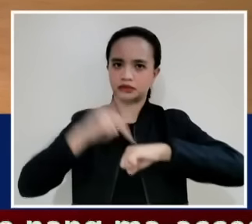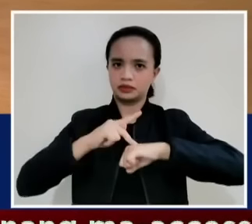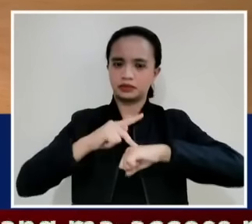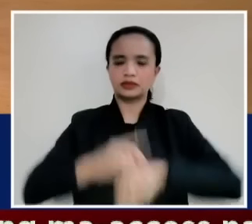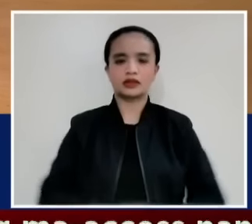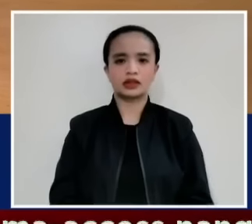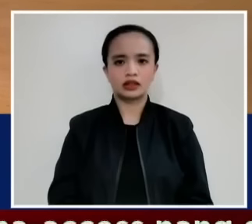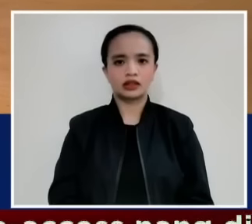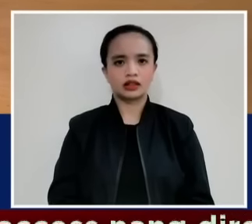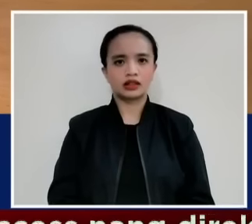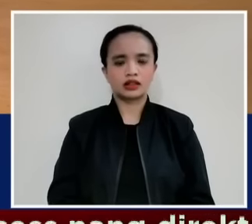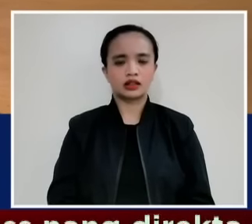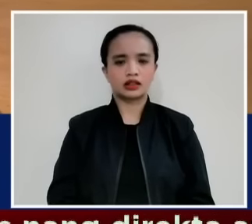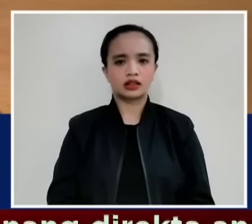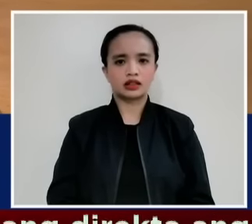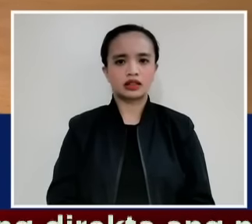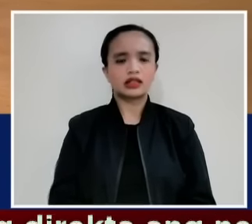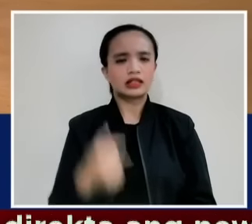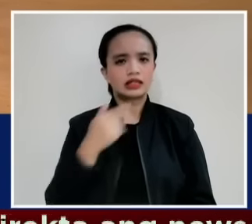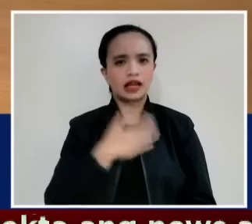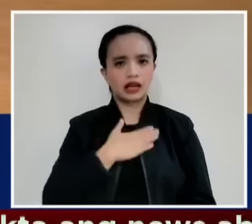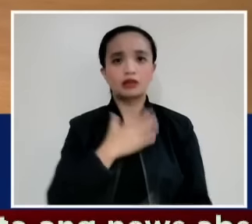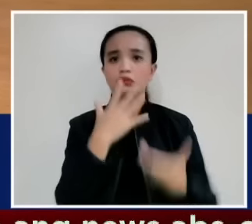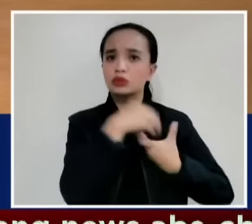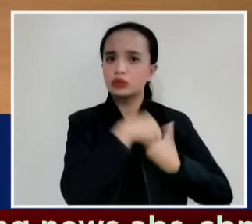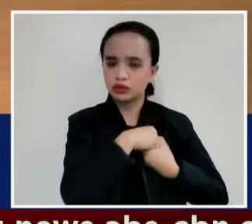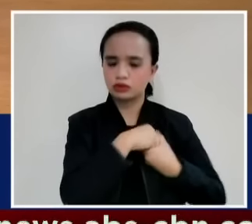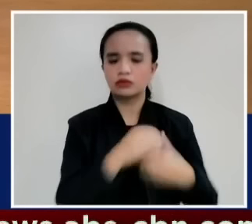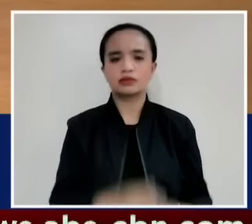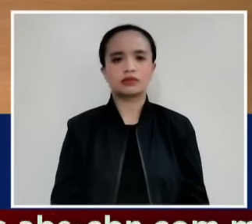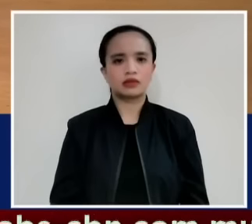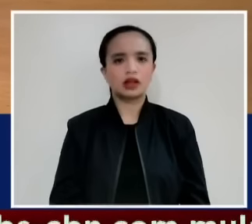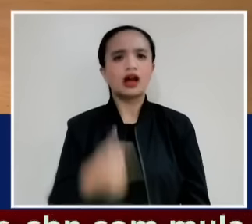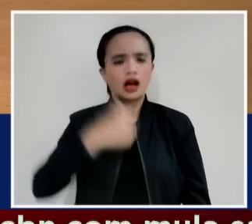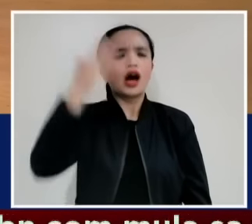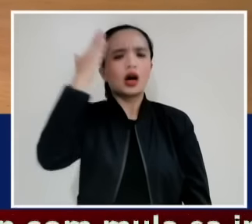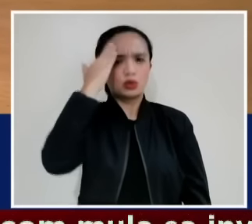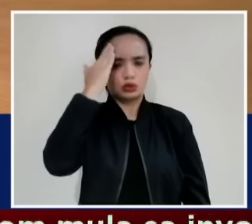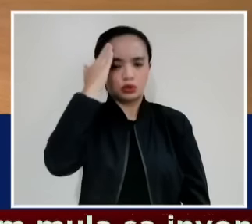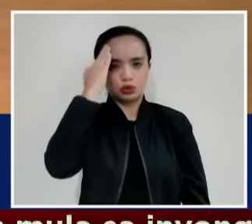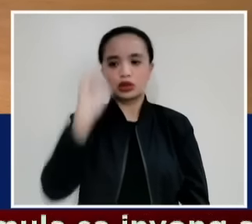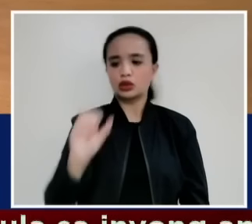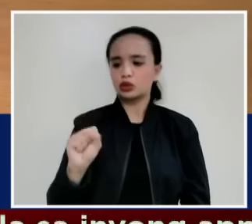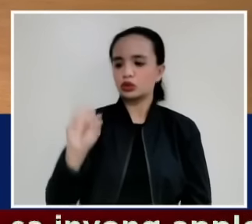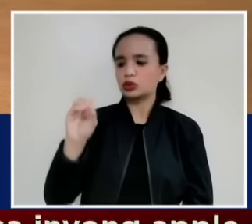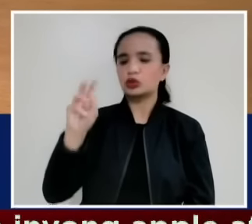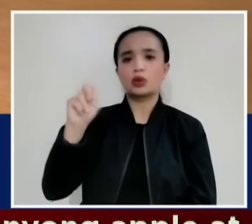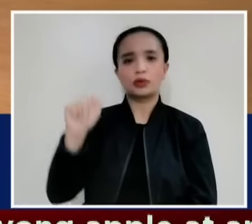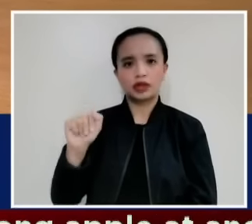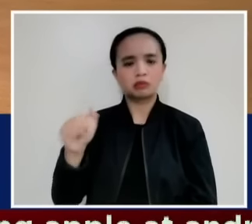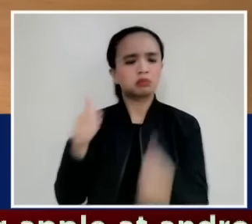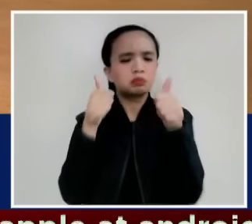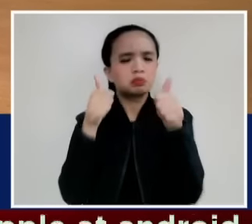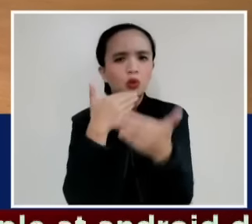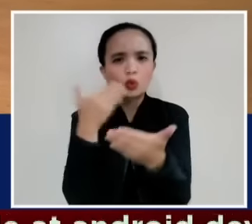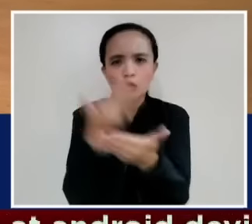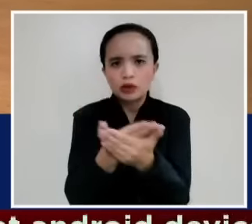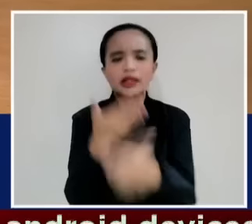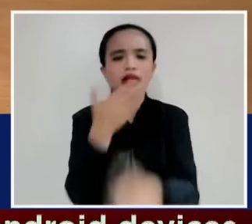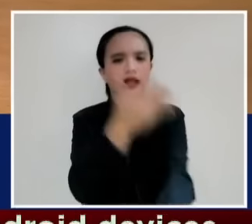thus, with this in my heart, I know that the state of the nation is sound and is